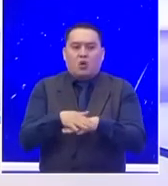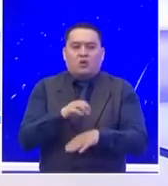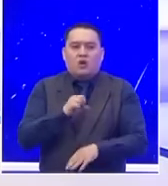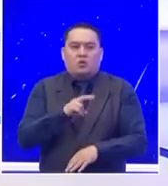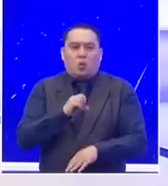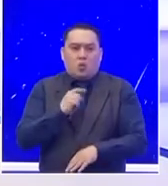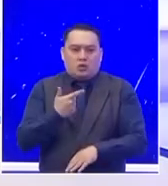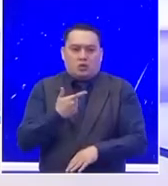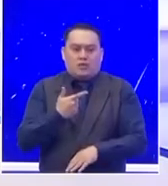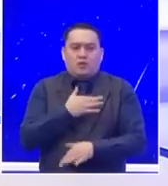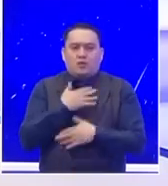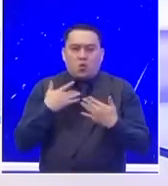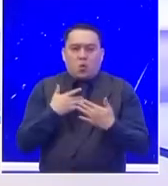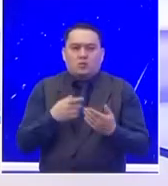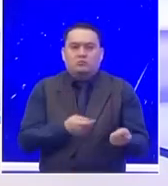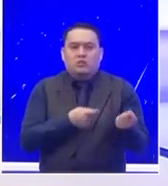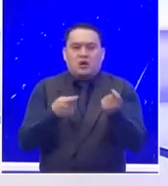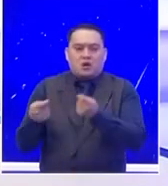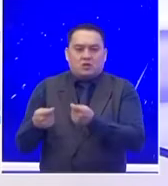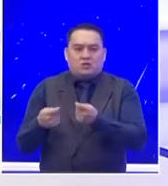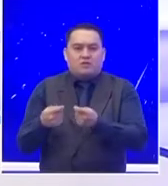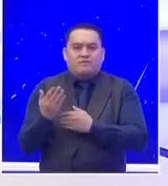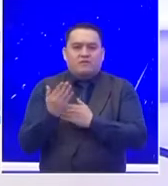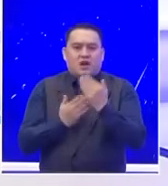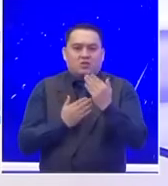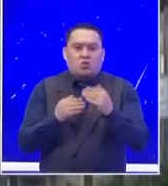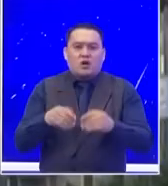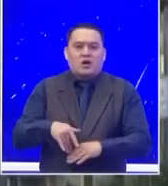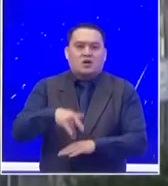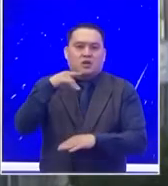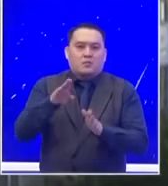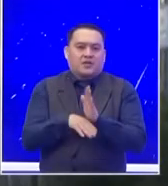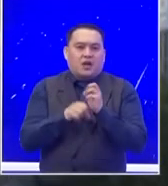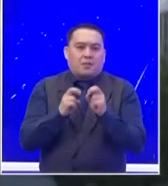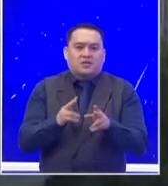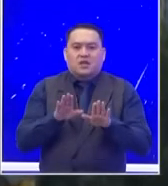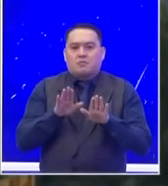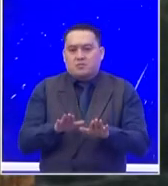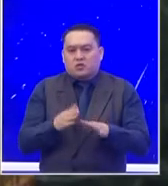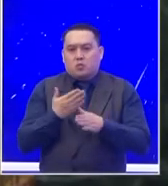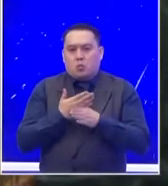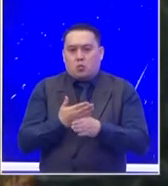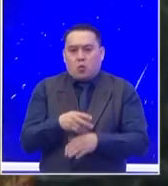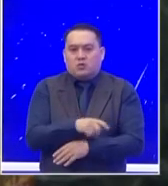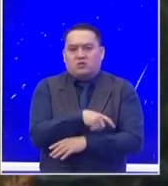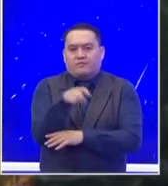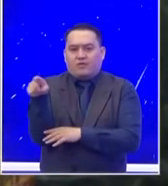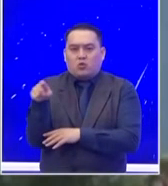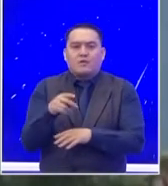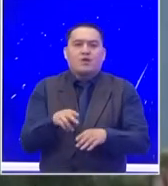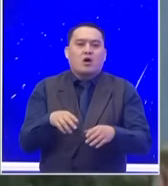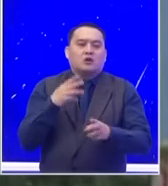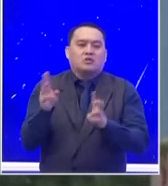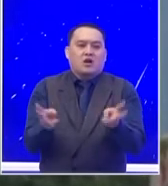Янгога. Многие из них были перенесены с самых высоких этажей в безопасное место с помощью подъемного крана. К